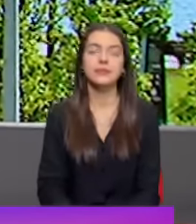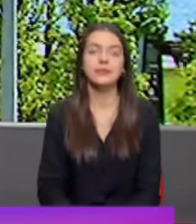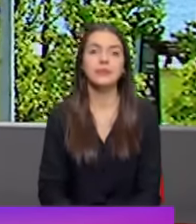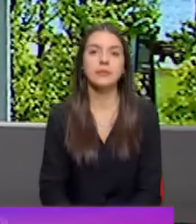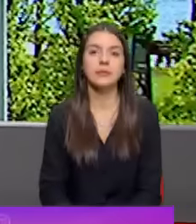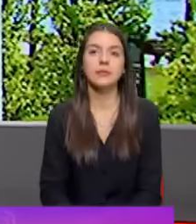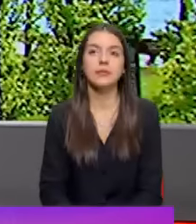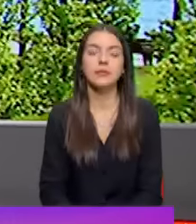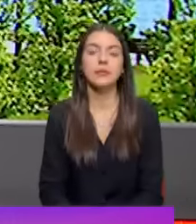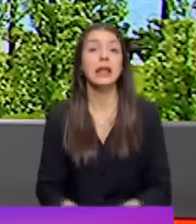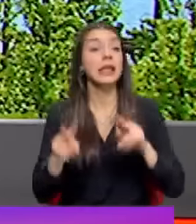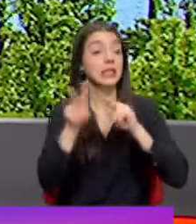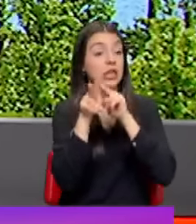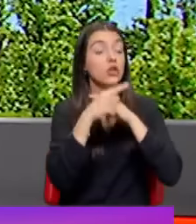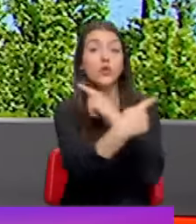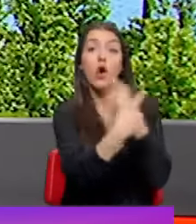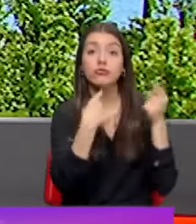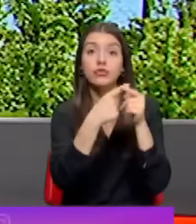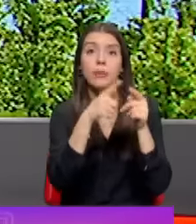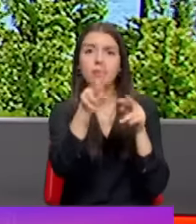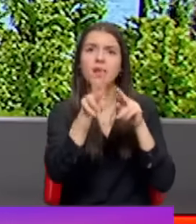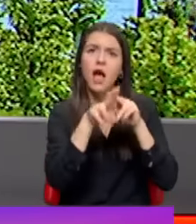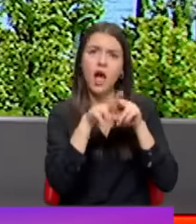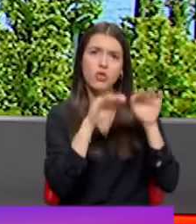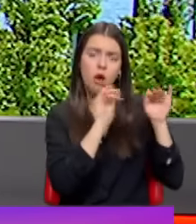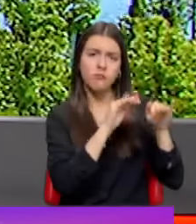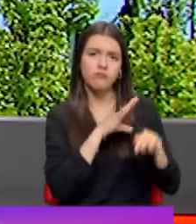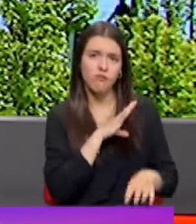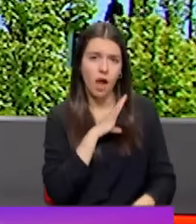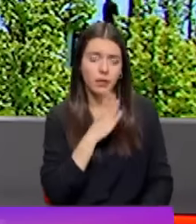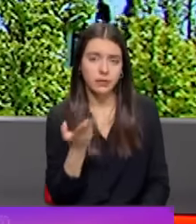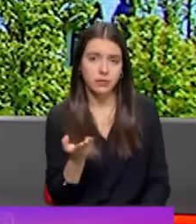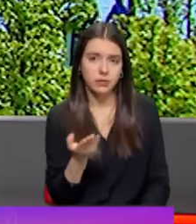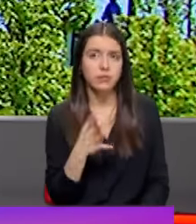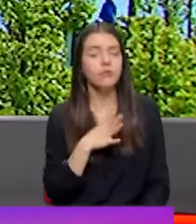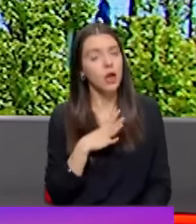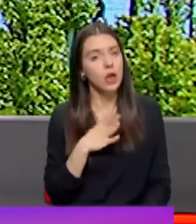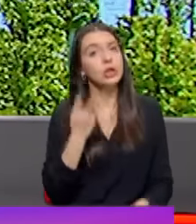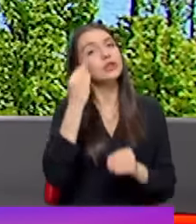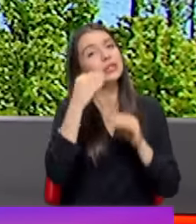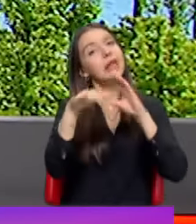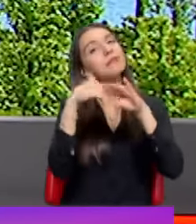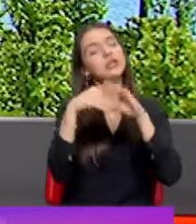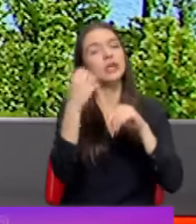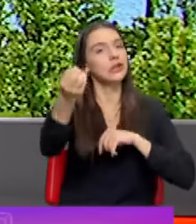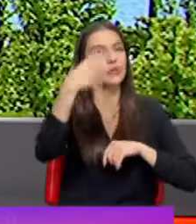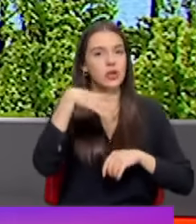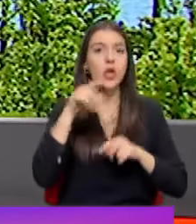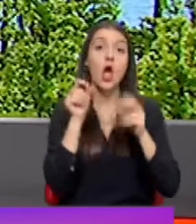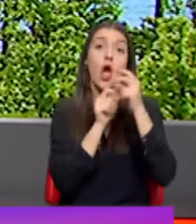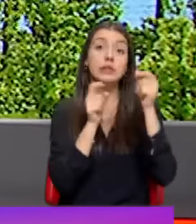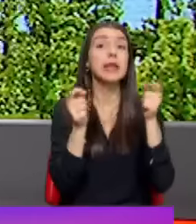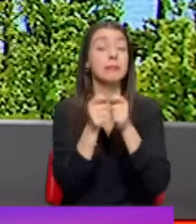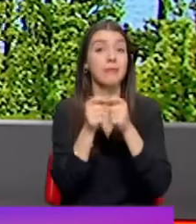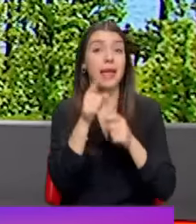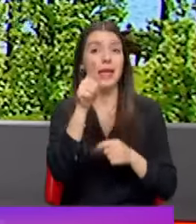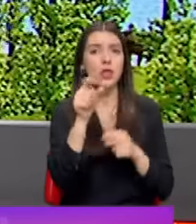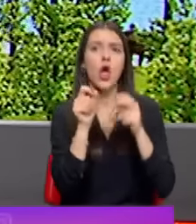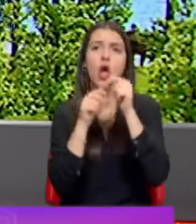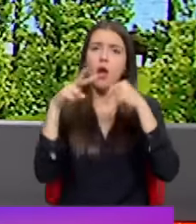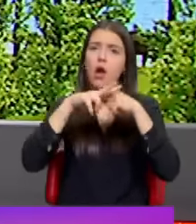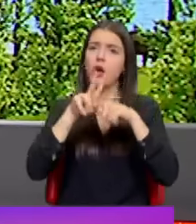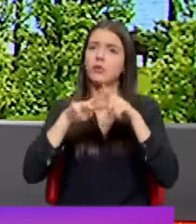Kitleri de konuşalım. Kadro ile ilgili bir haber var mı diyen var. Güzel mesajlar gönderiyorsunuz. Özkan Bey, Özkan Atasoy